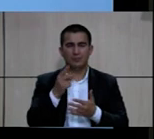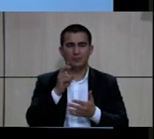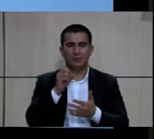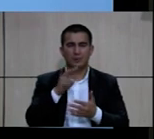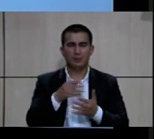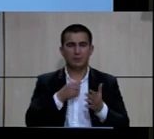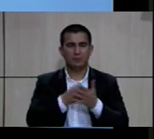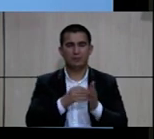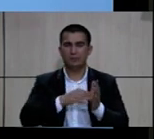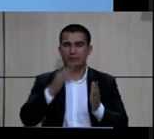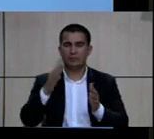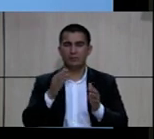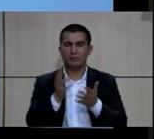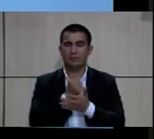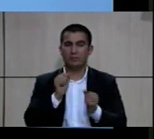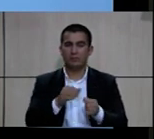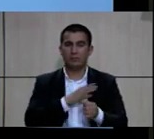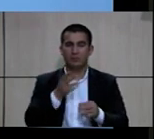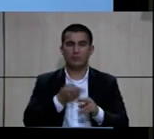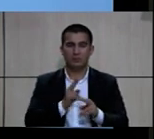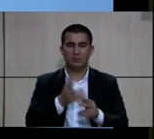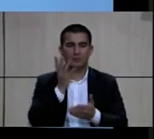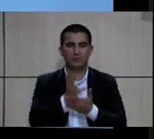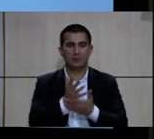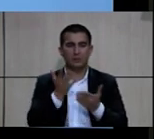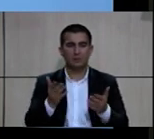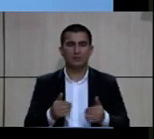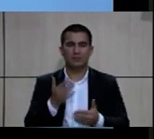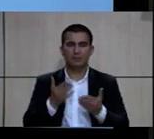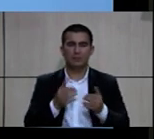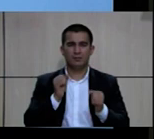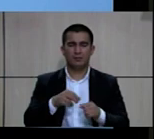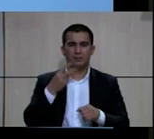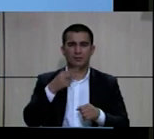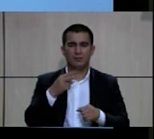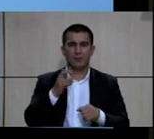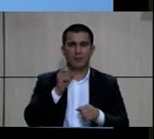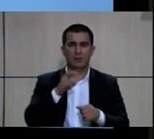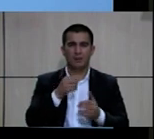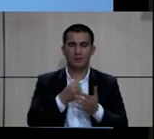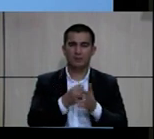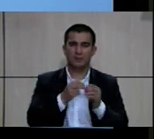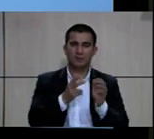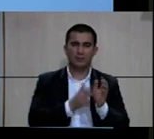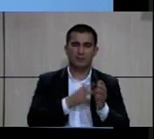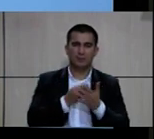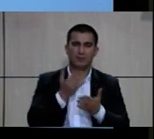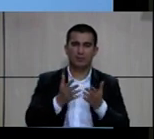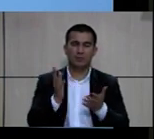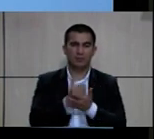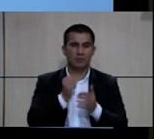balgacha yetgan bo'lsangiz, 5 baho. 20 baldan 18 balgacha